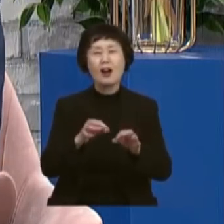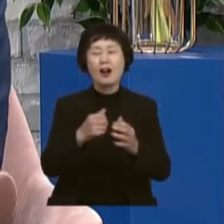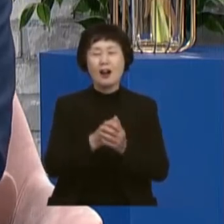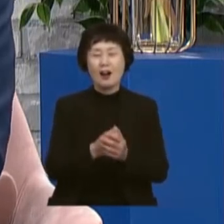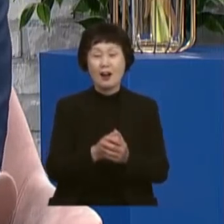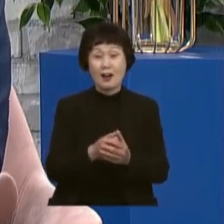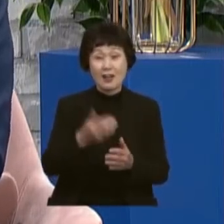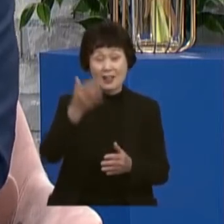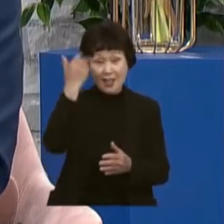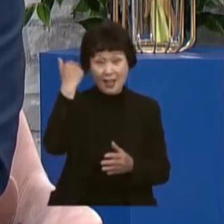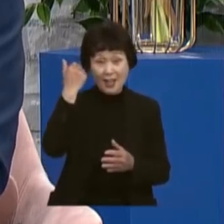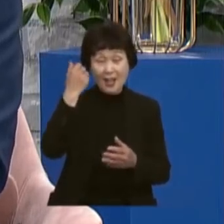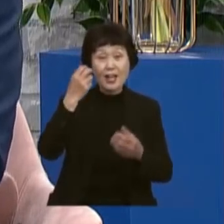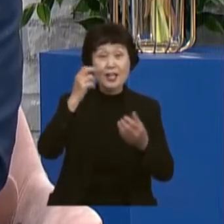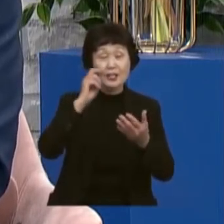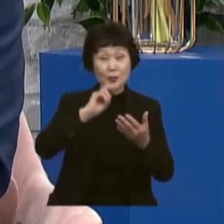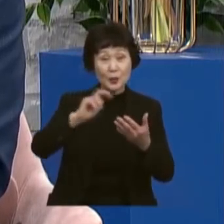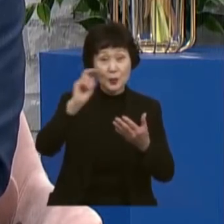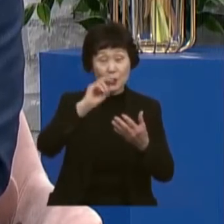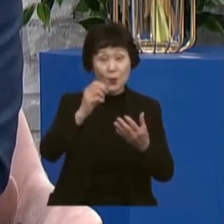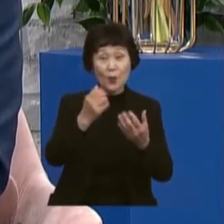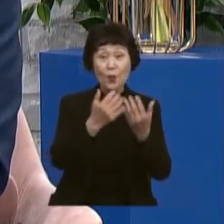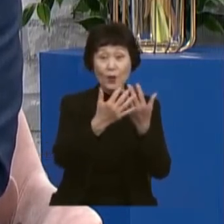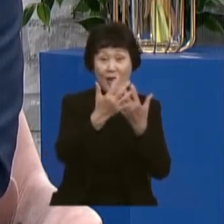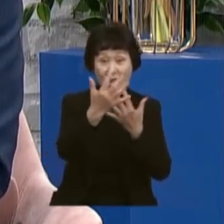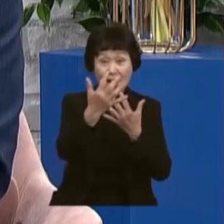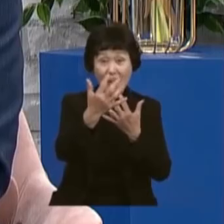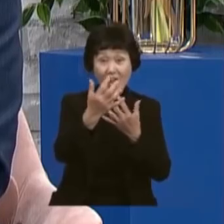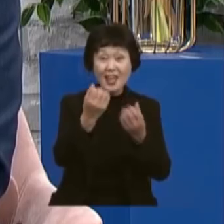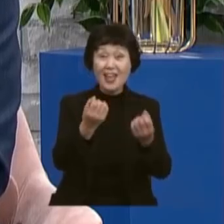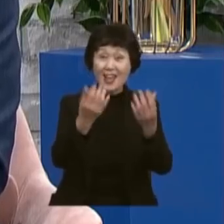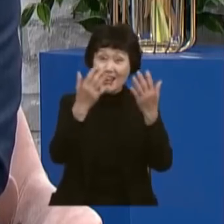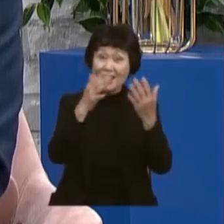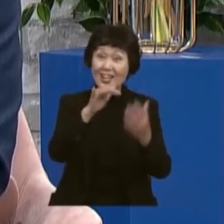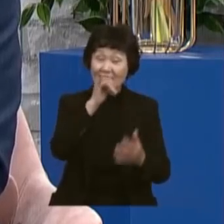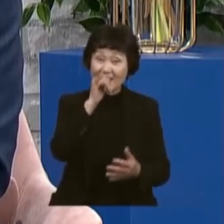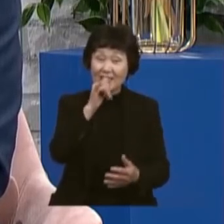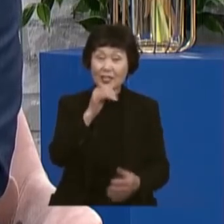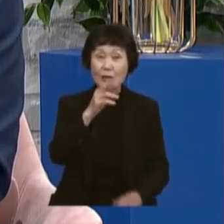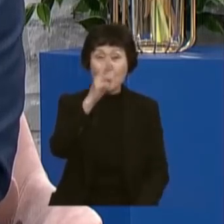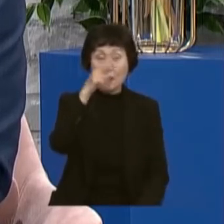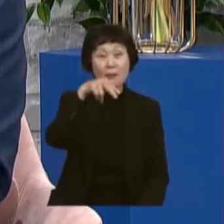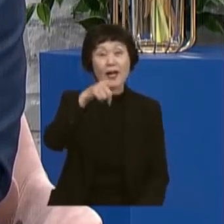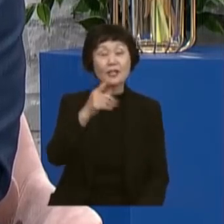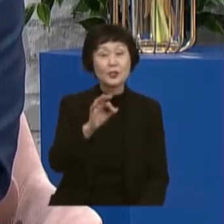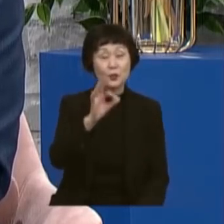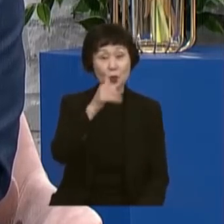예. 박정호 다시 노래 부르기 하라 뭐 그런 거 해가지고 박정호 다시 노래 부르기